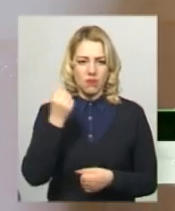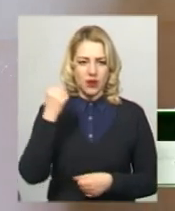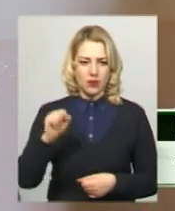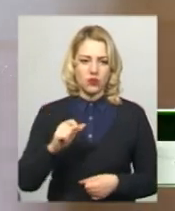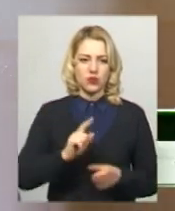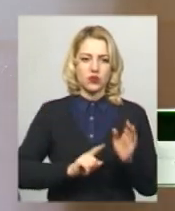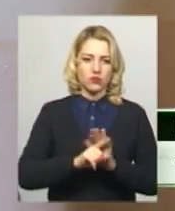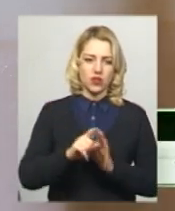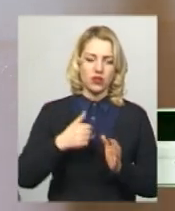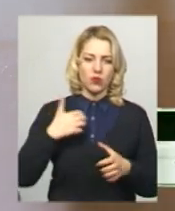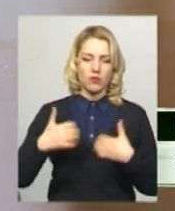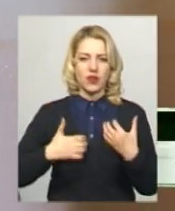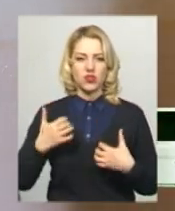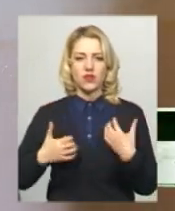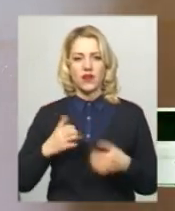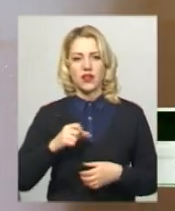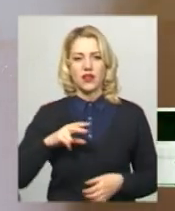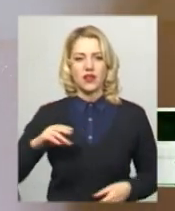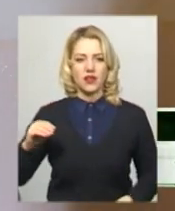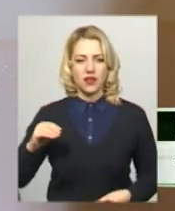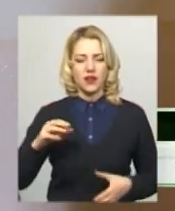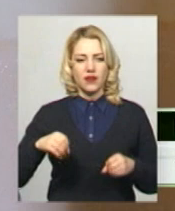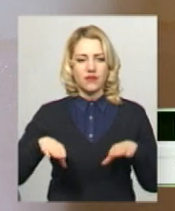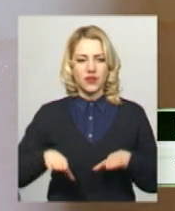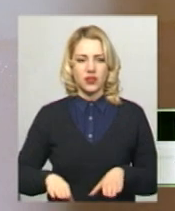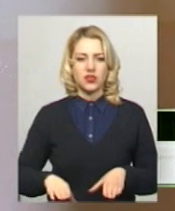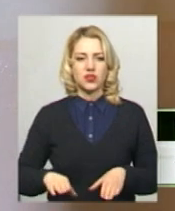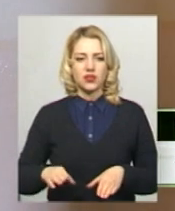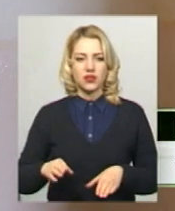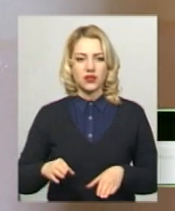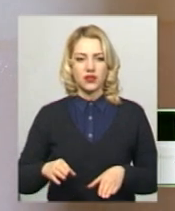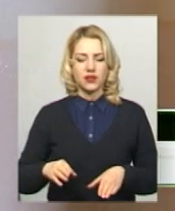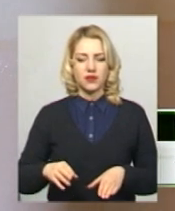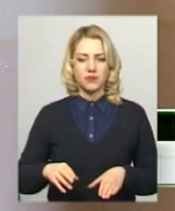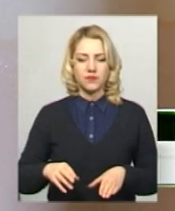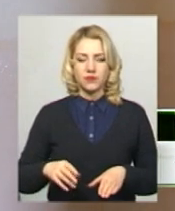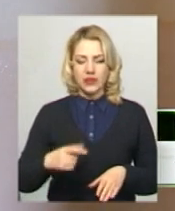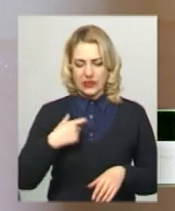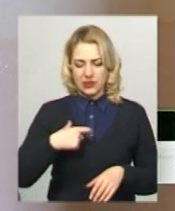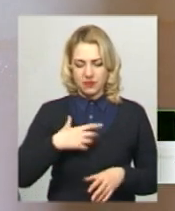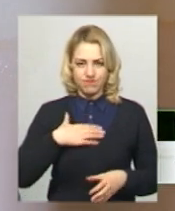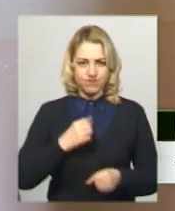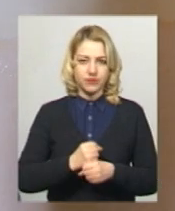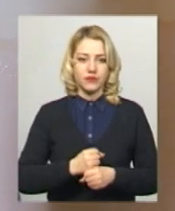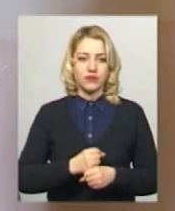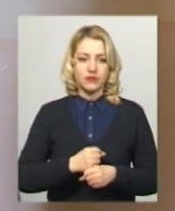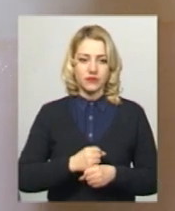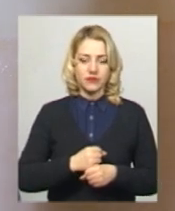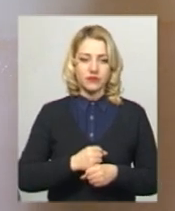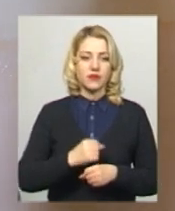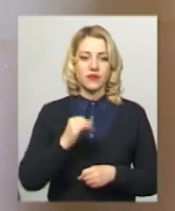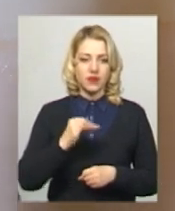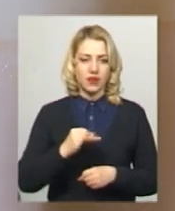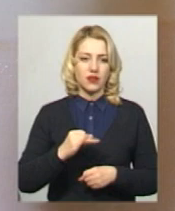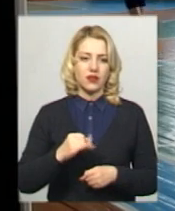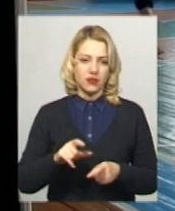сильно переживали, як ніхто, але вийшли. Перший гравши на гравш, погано зіграли, але потім все пішло як